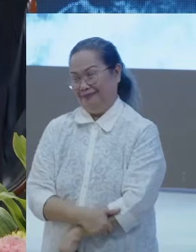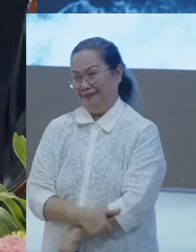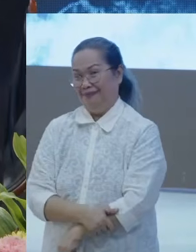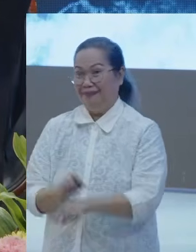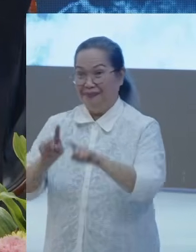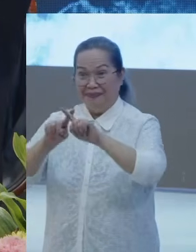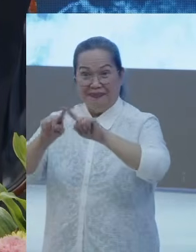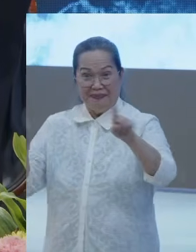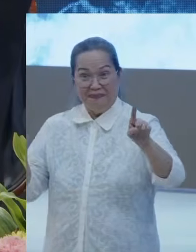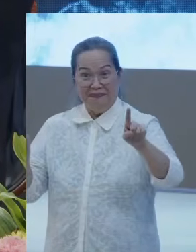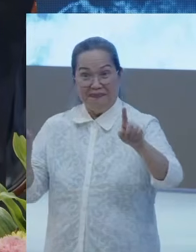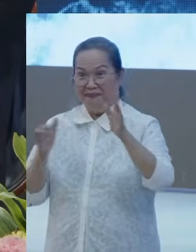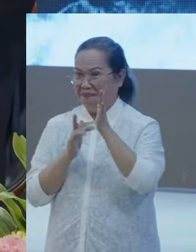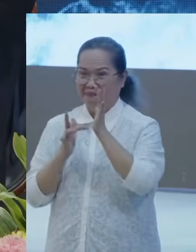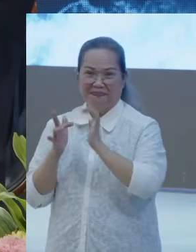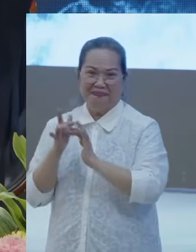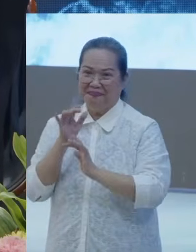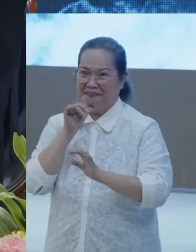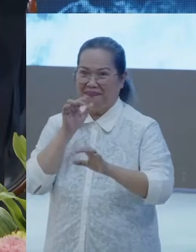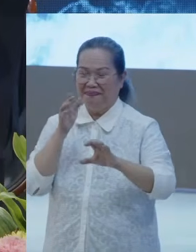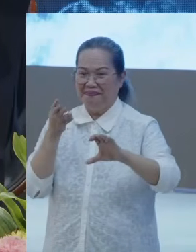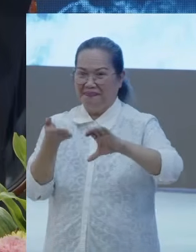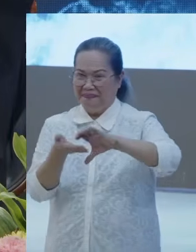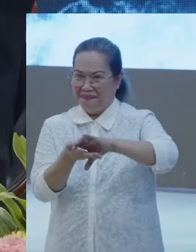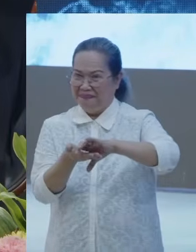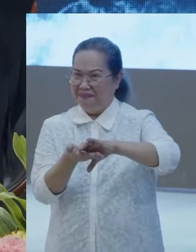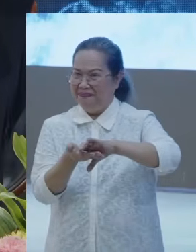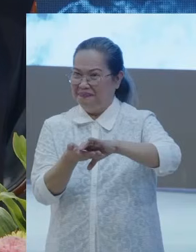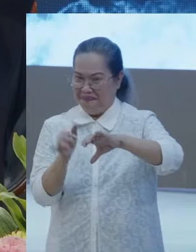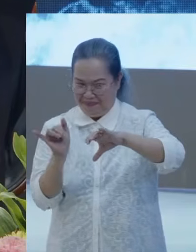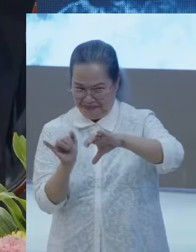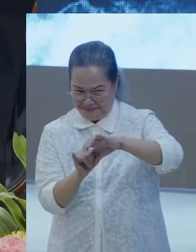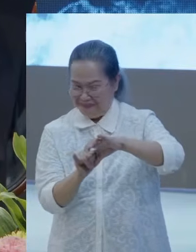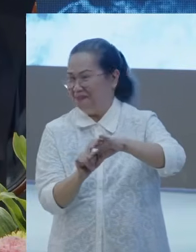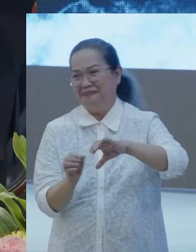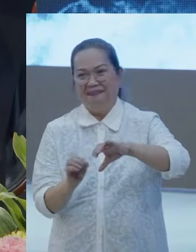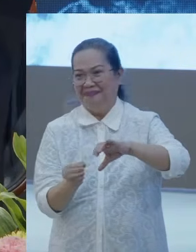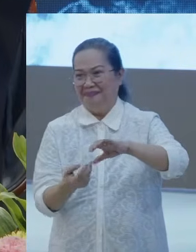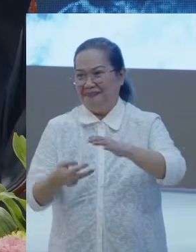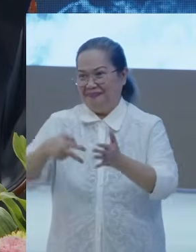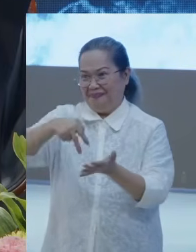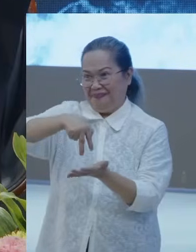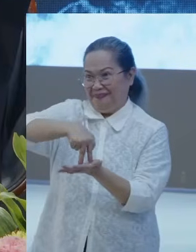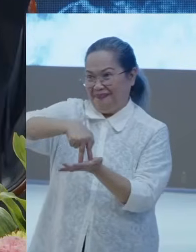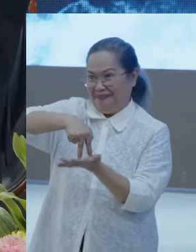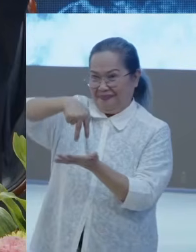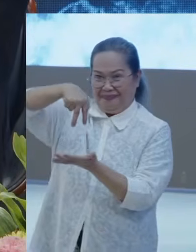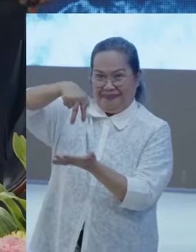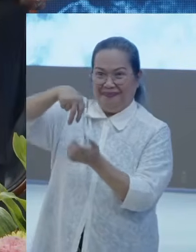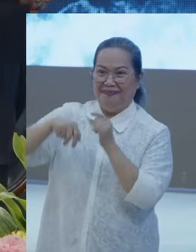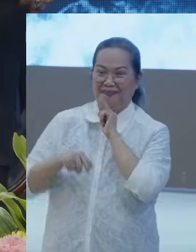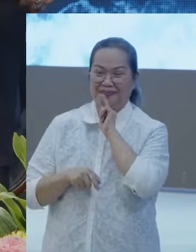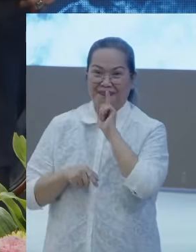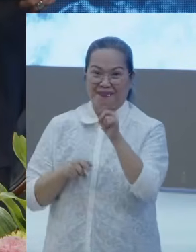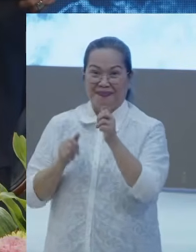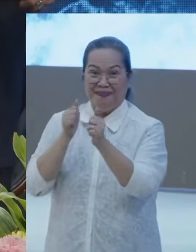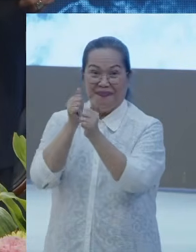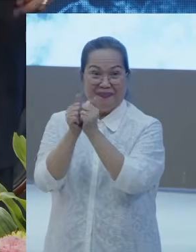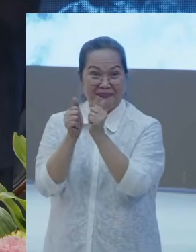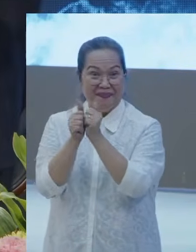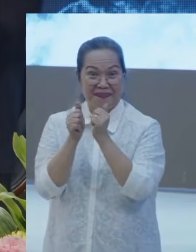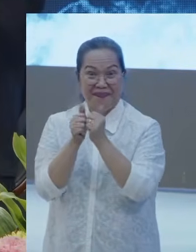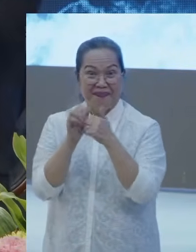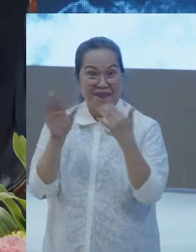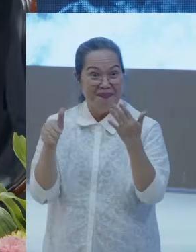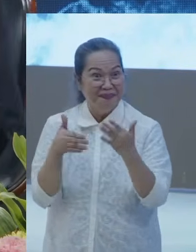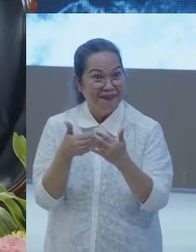Ngunit hindi siya namatay. Hindi siya nanatili sa libingan. At siya ay nabuhay na maguli. Ang ibig sabihin lang nun,